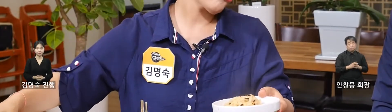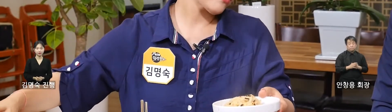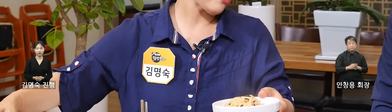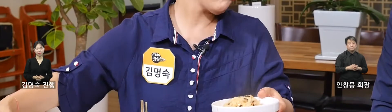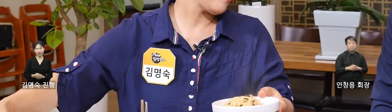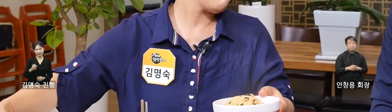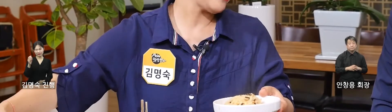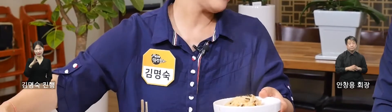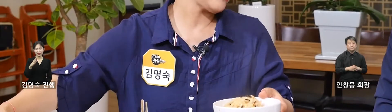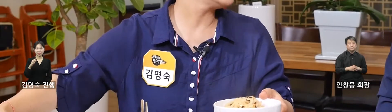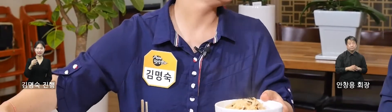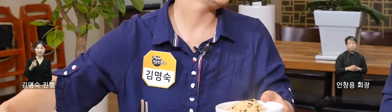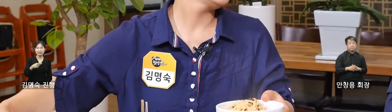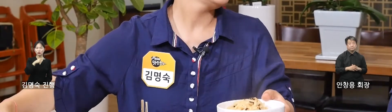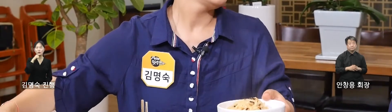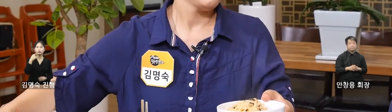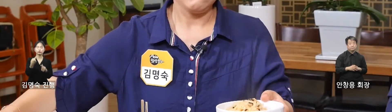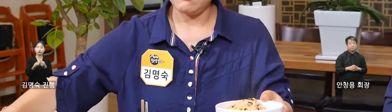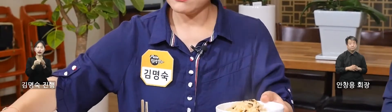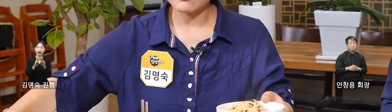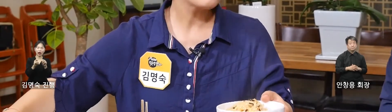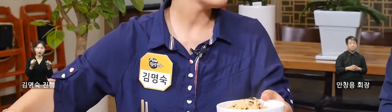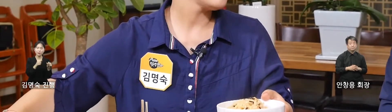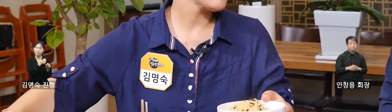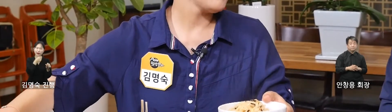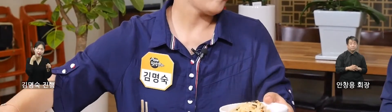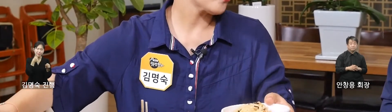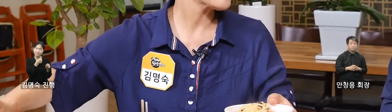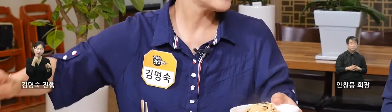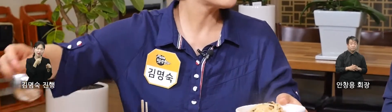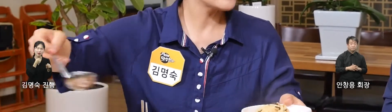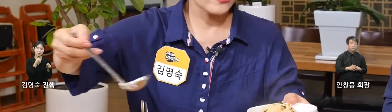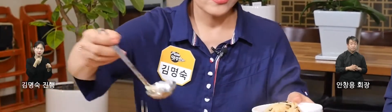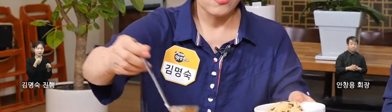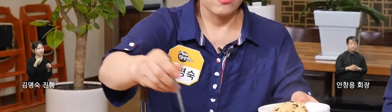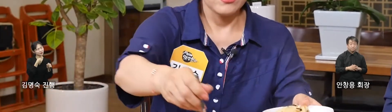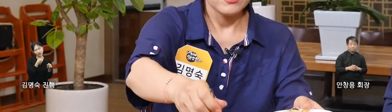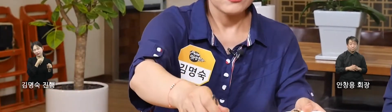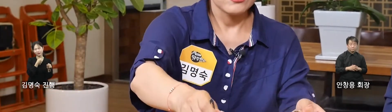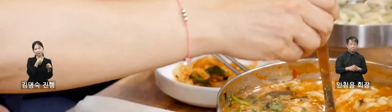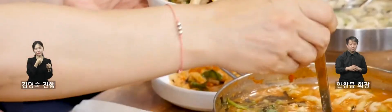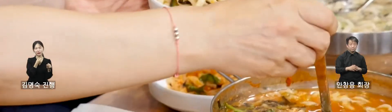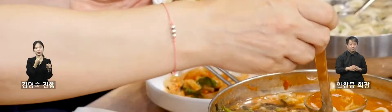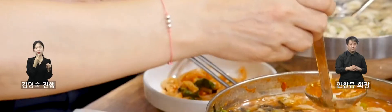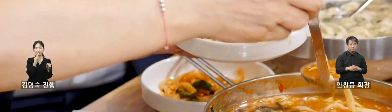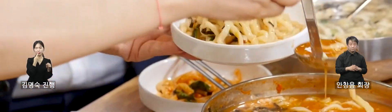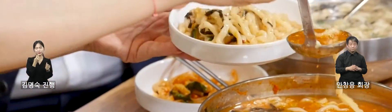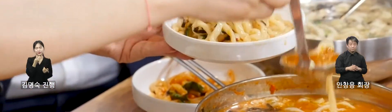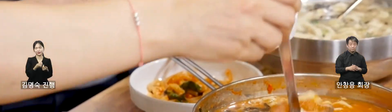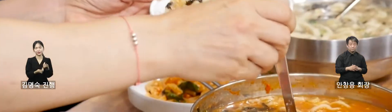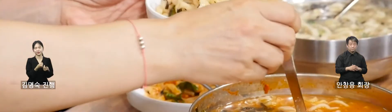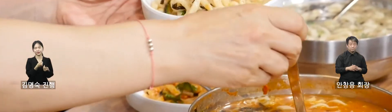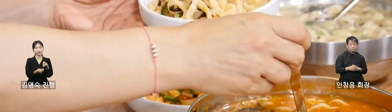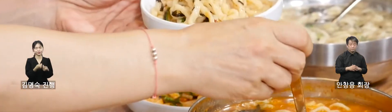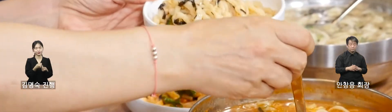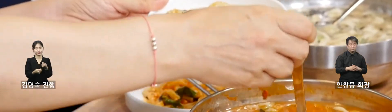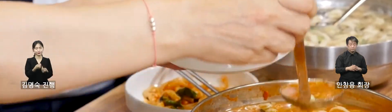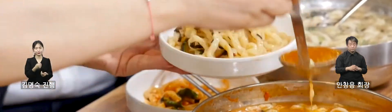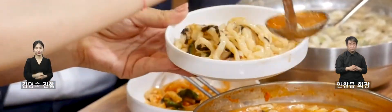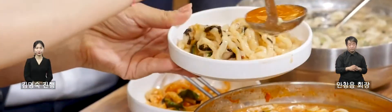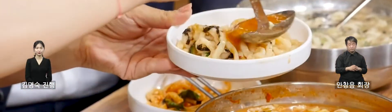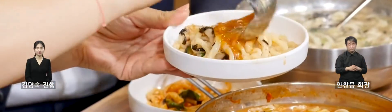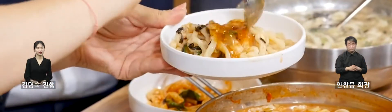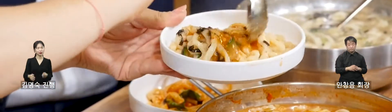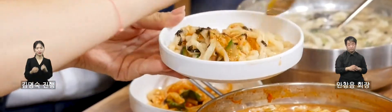그냥 고춧가루 맛만 나는 그런 걸 좀 먹었던 기억이 있어서 저는 그래서 예 그래서